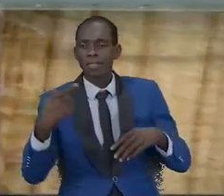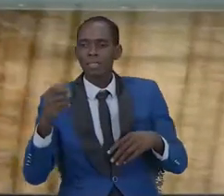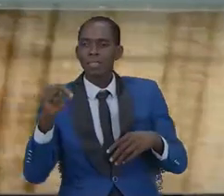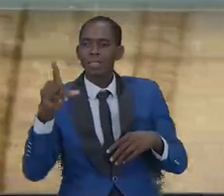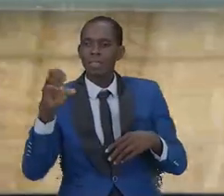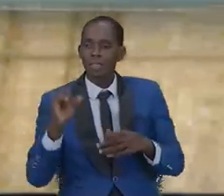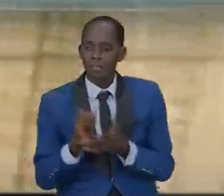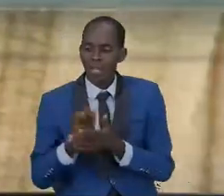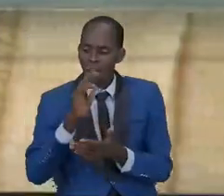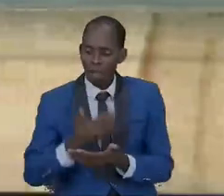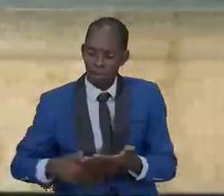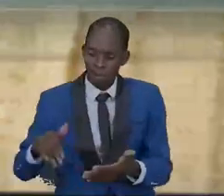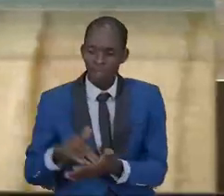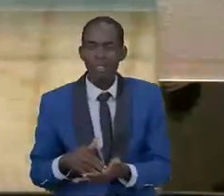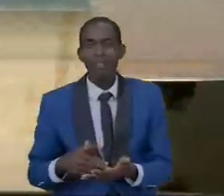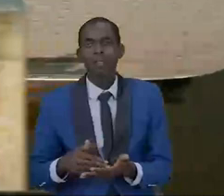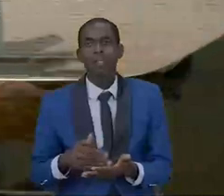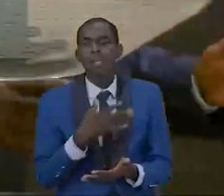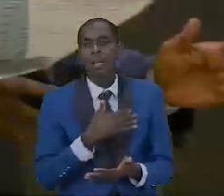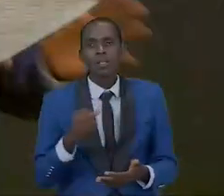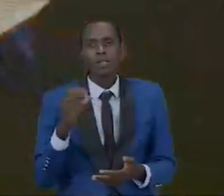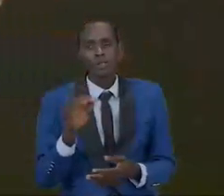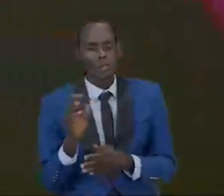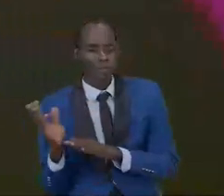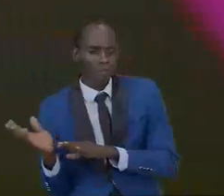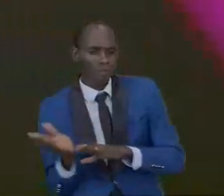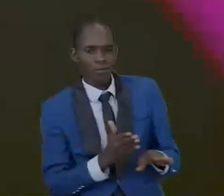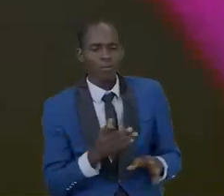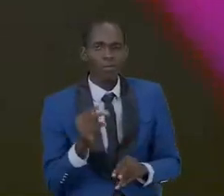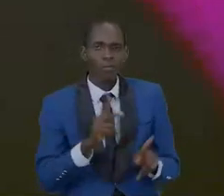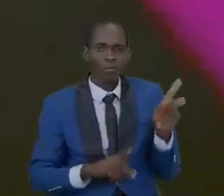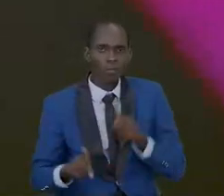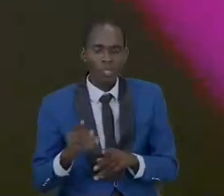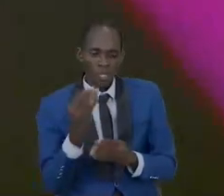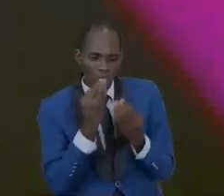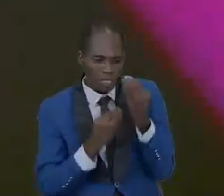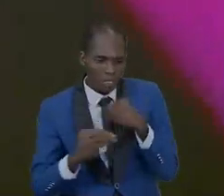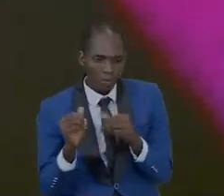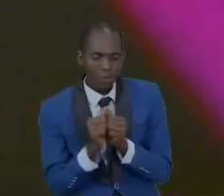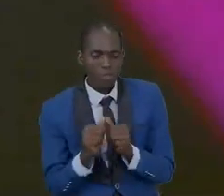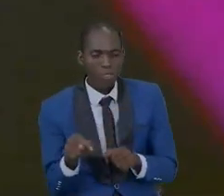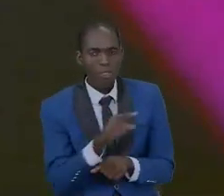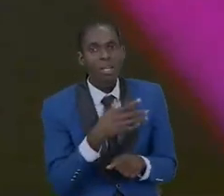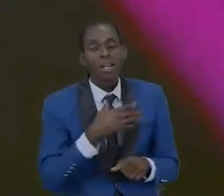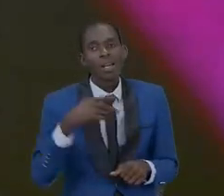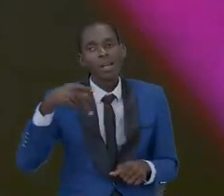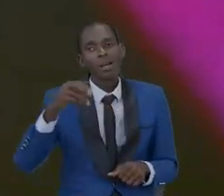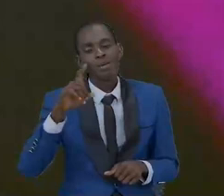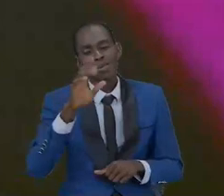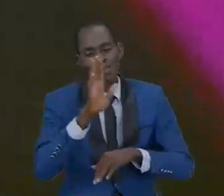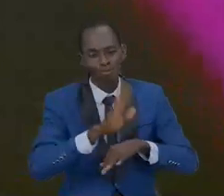alors il a quitté ses paillettes alors Paul dit Pierre